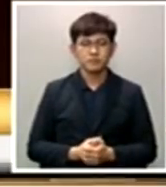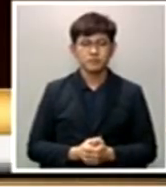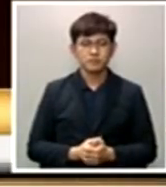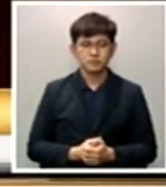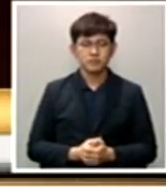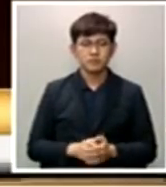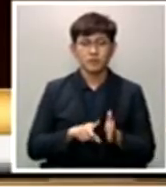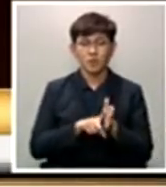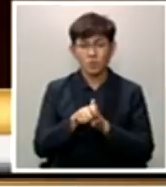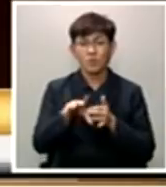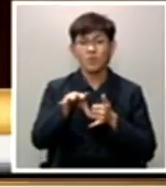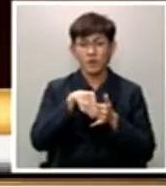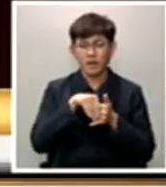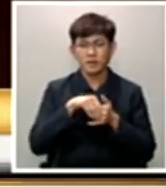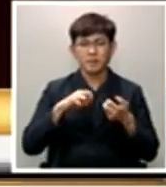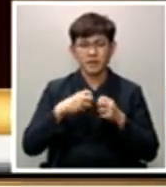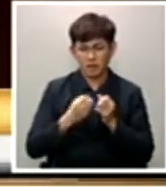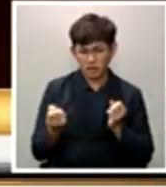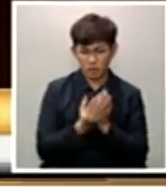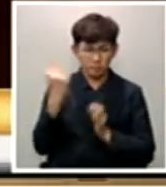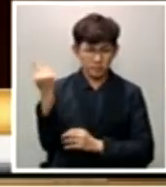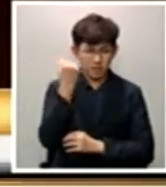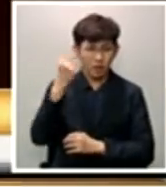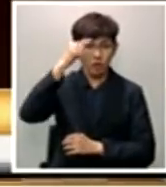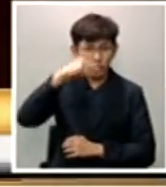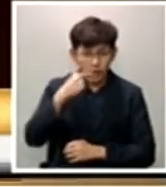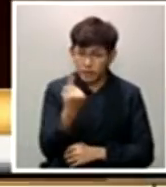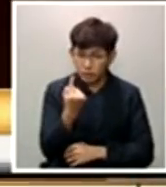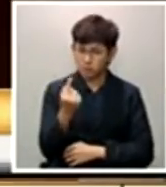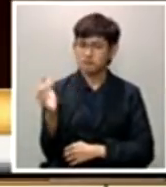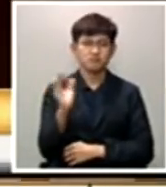ไวรัสเนี่ยไม่ได้กระทบแค่ท่องเที่ยวอย่างเดียวนะครับ